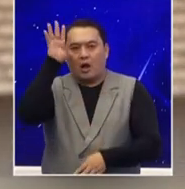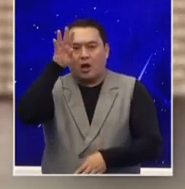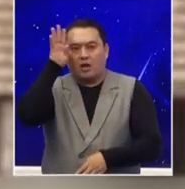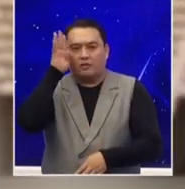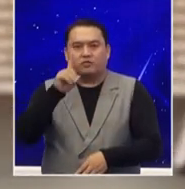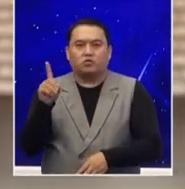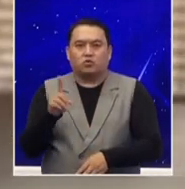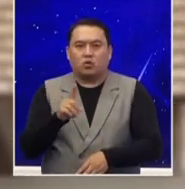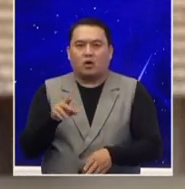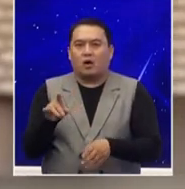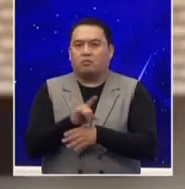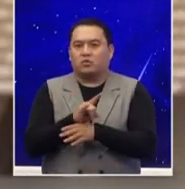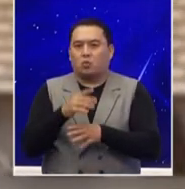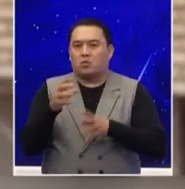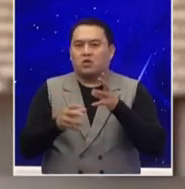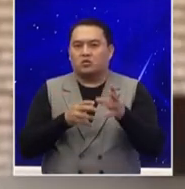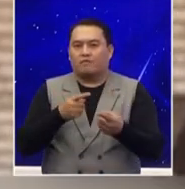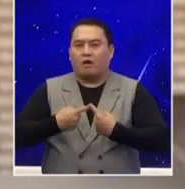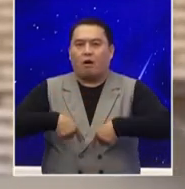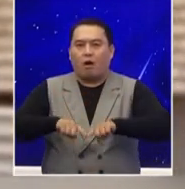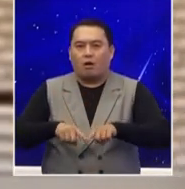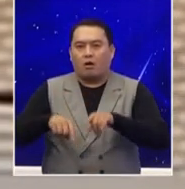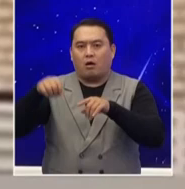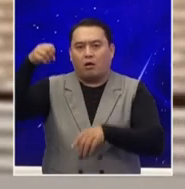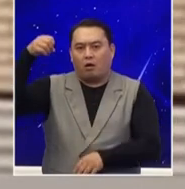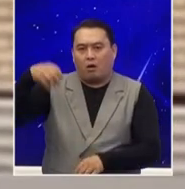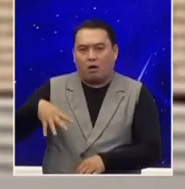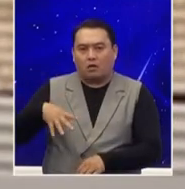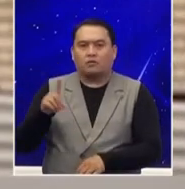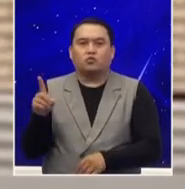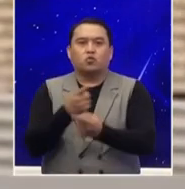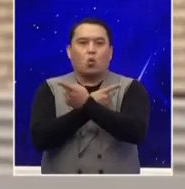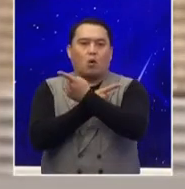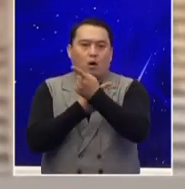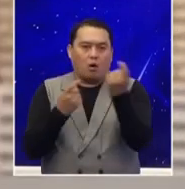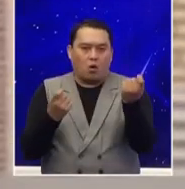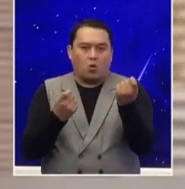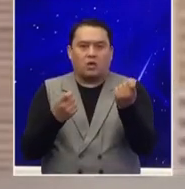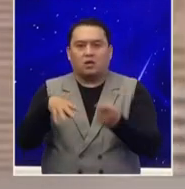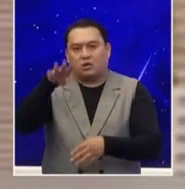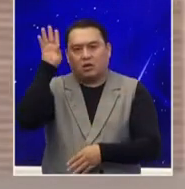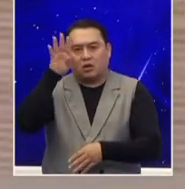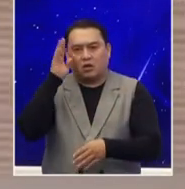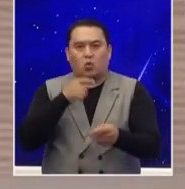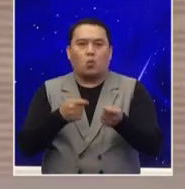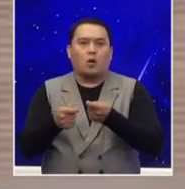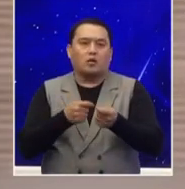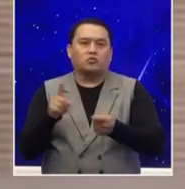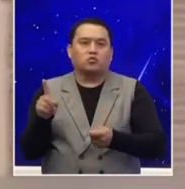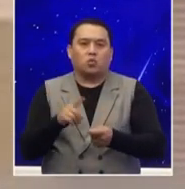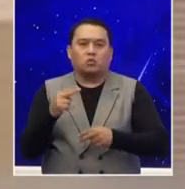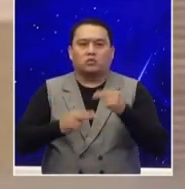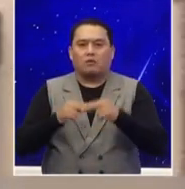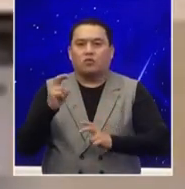инцидент саботажем в международном агентстве по атомной энергии сообщили что осведомлены иранскими властями о